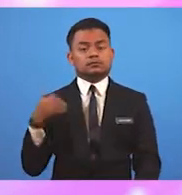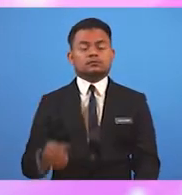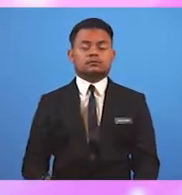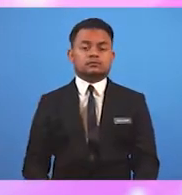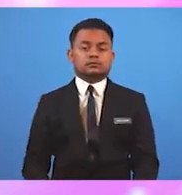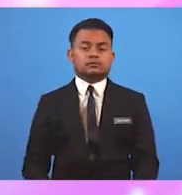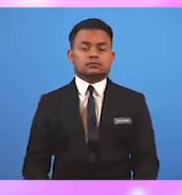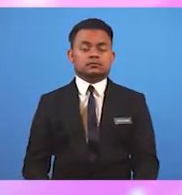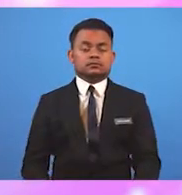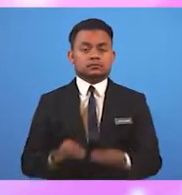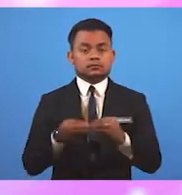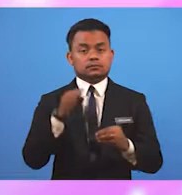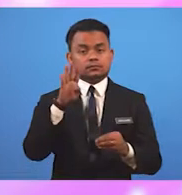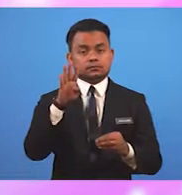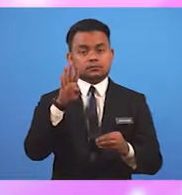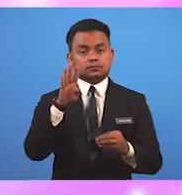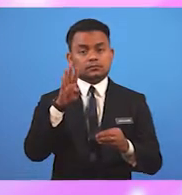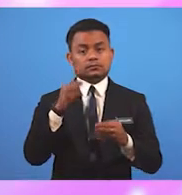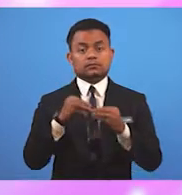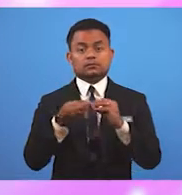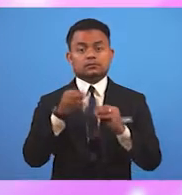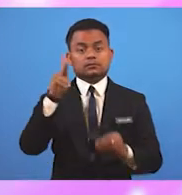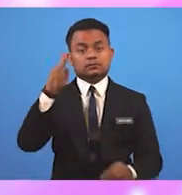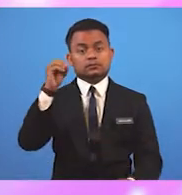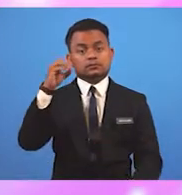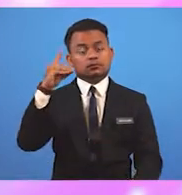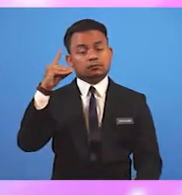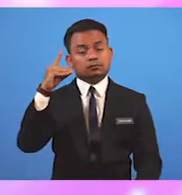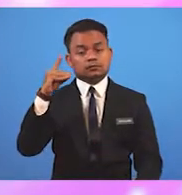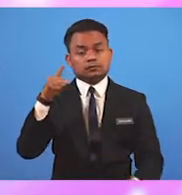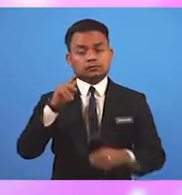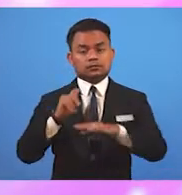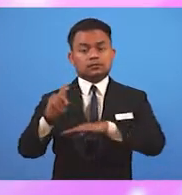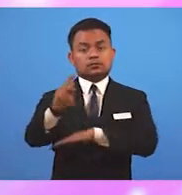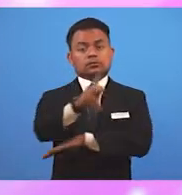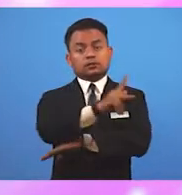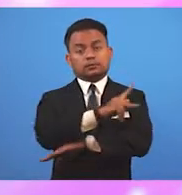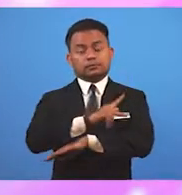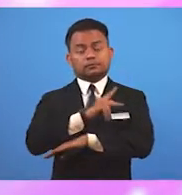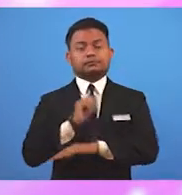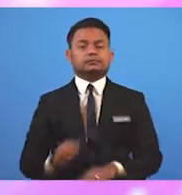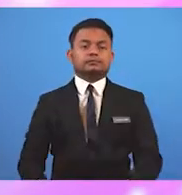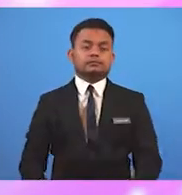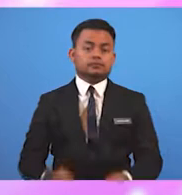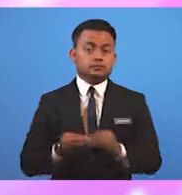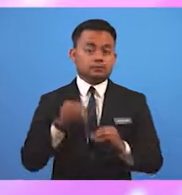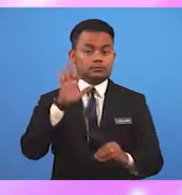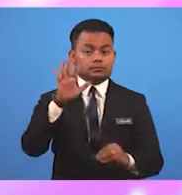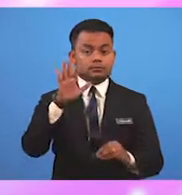nombor kod kolam atau tangki. Maklumat yang kelima adalah nombor sampel.